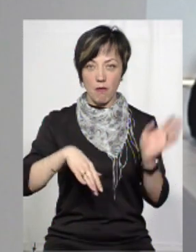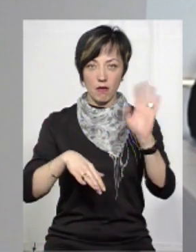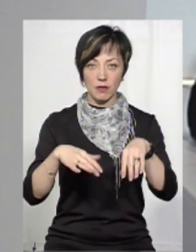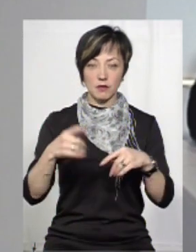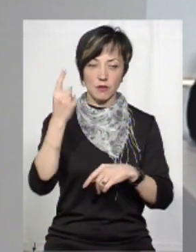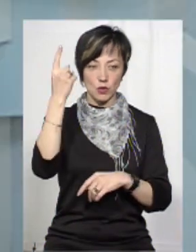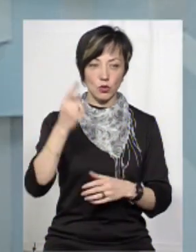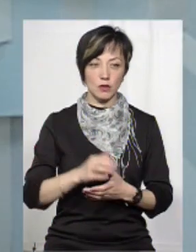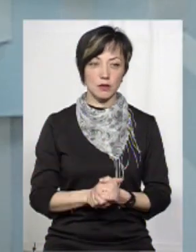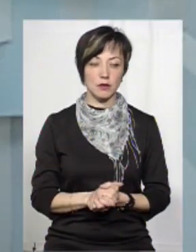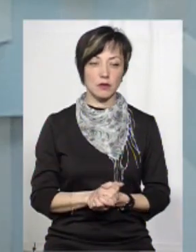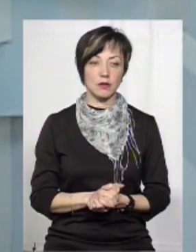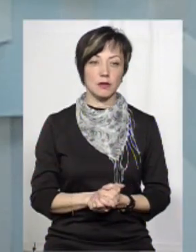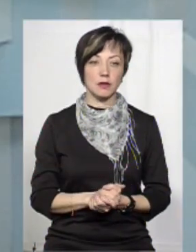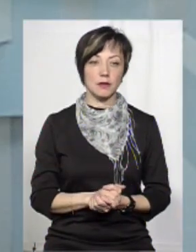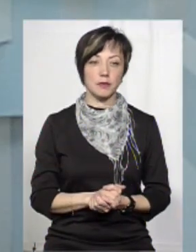великої висоти.